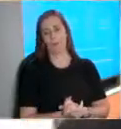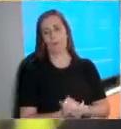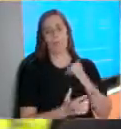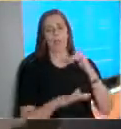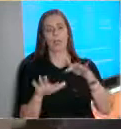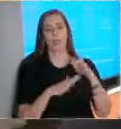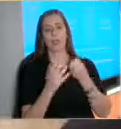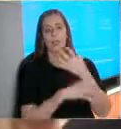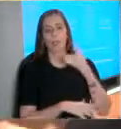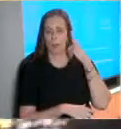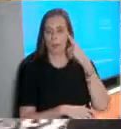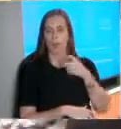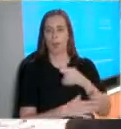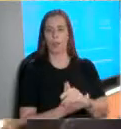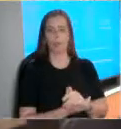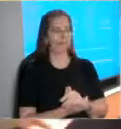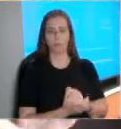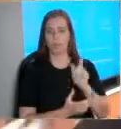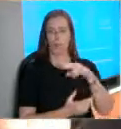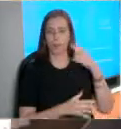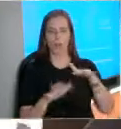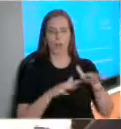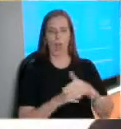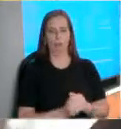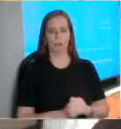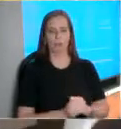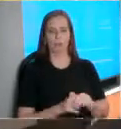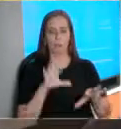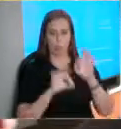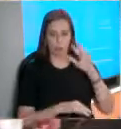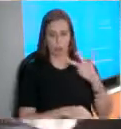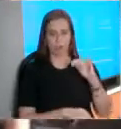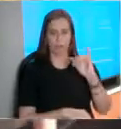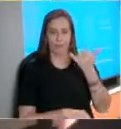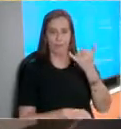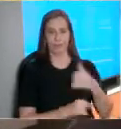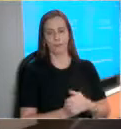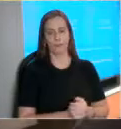איזה ממשלה תקום לדעתך? לא תקום ממשלה. בחירות שלישיות? כן.